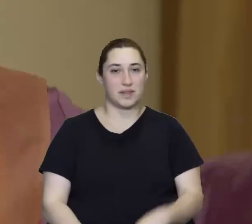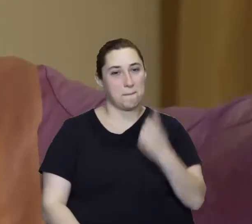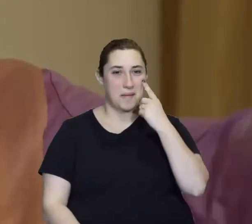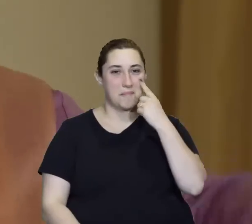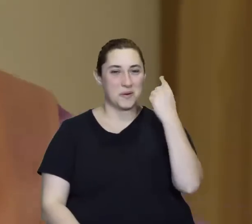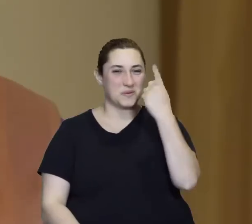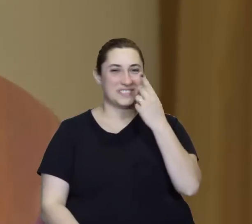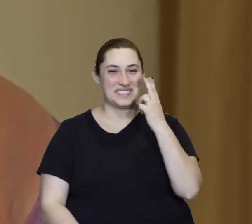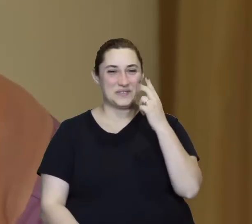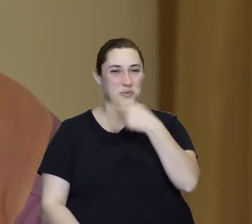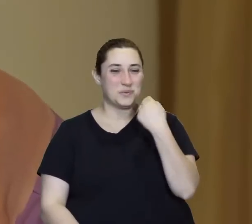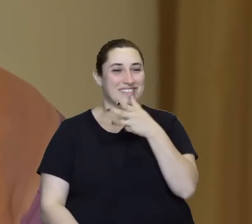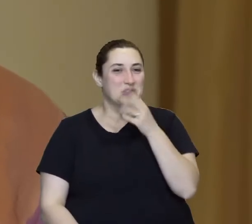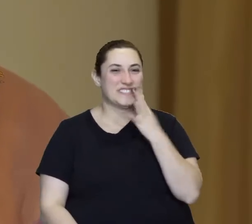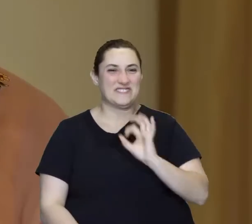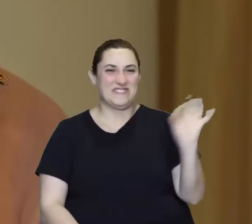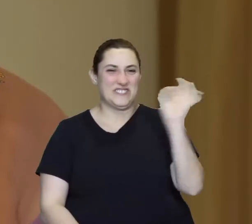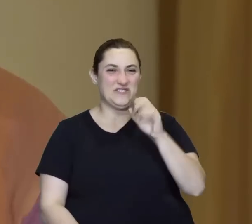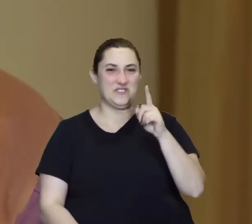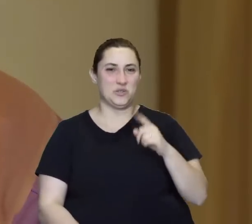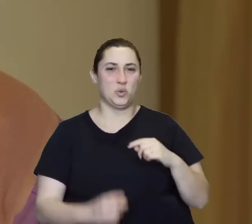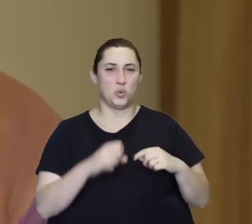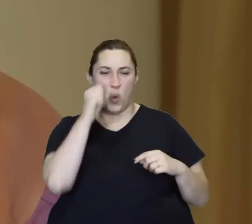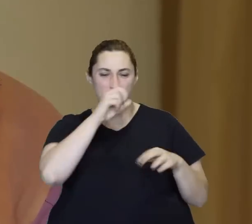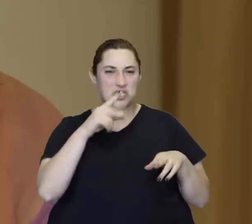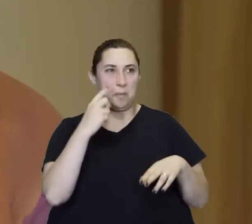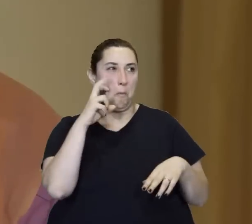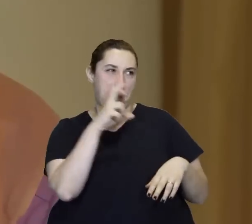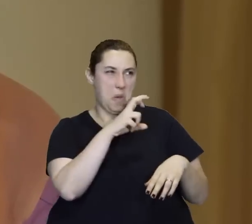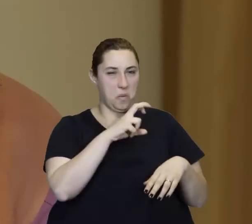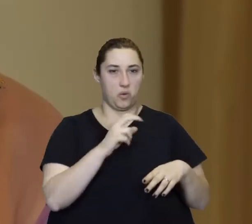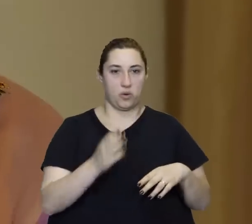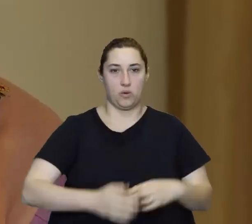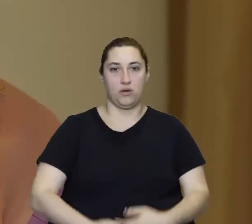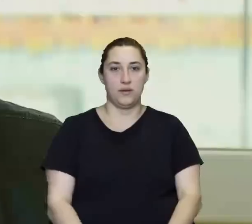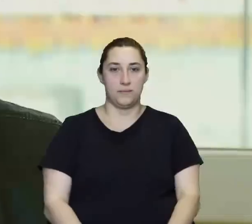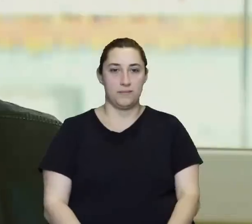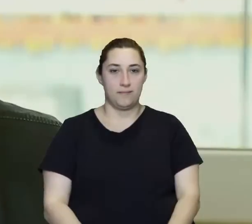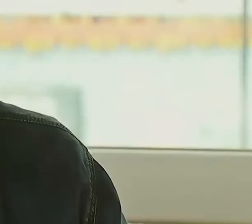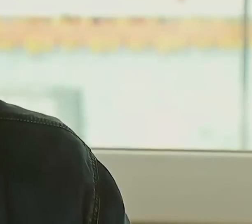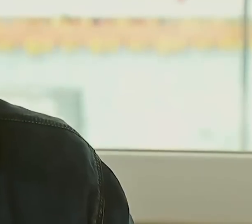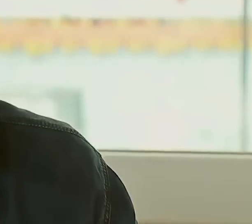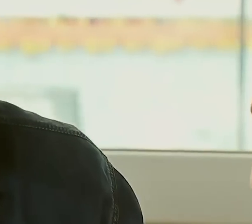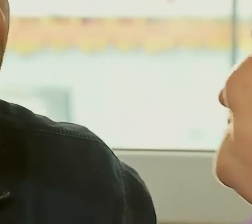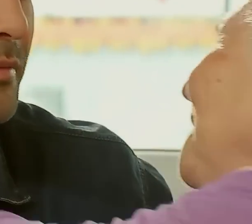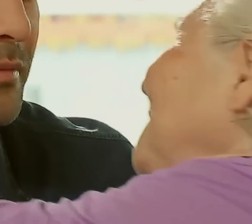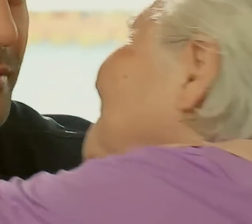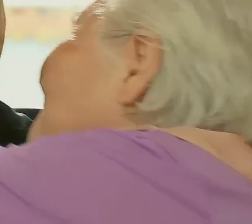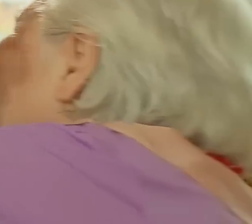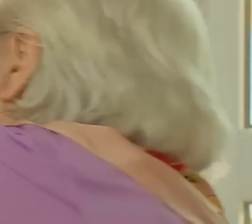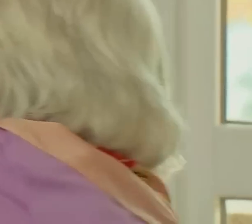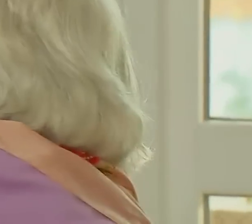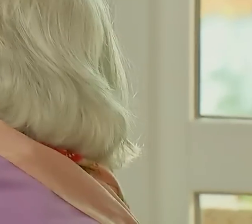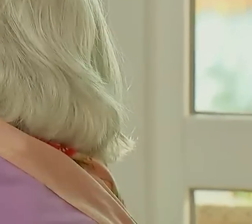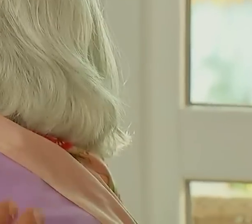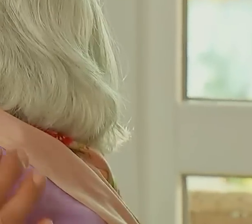Baksana suratsız kadın. Giderken domuz domuz bakıyor böyle. Suratını eğdi. Fikri'ye sarılırken Ömer de sarıldı